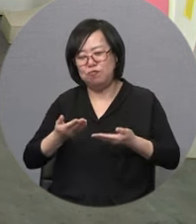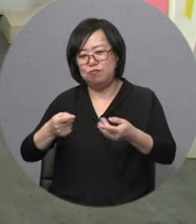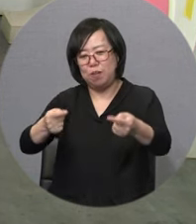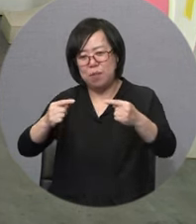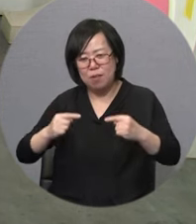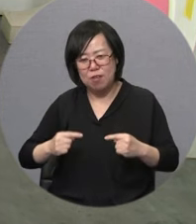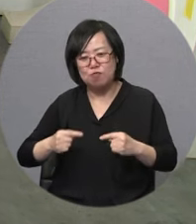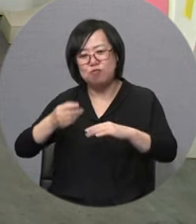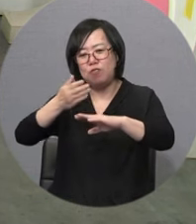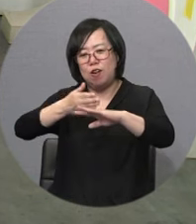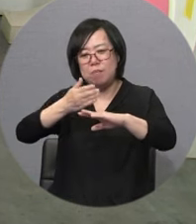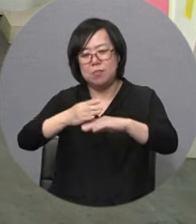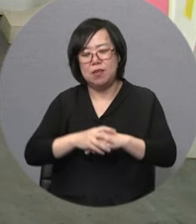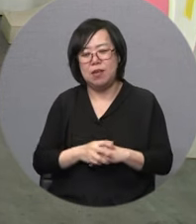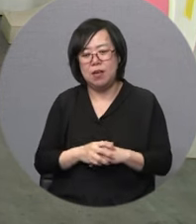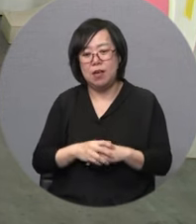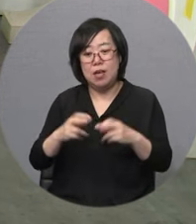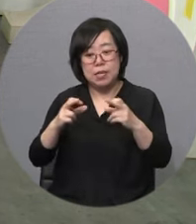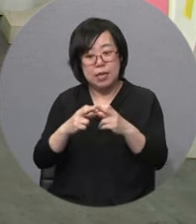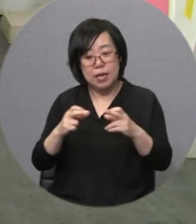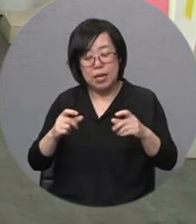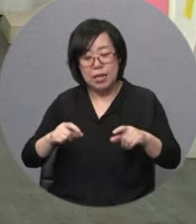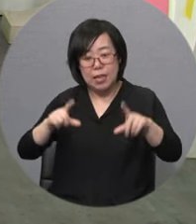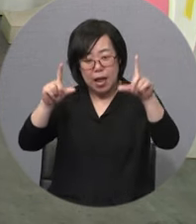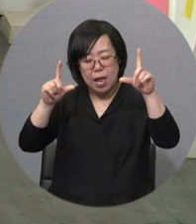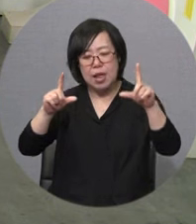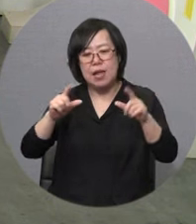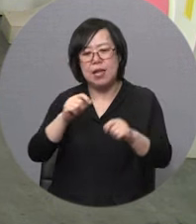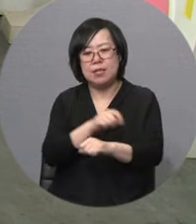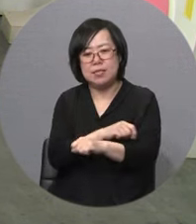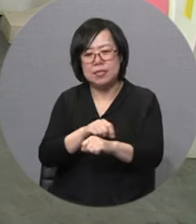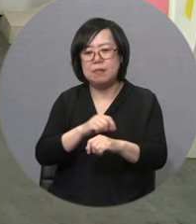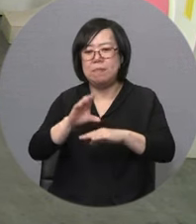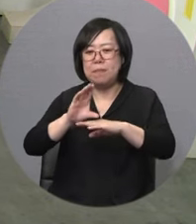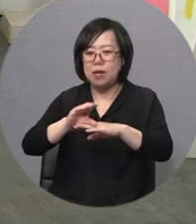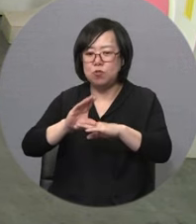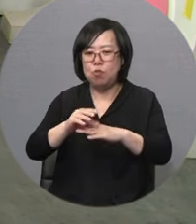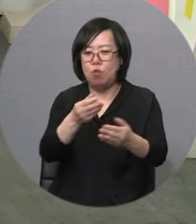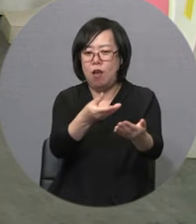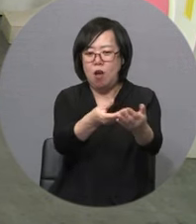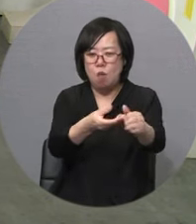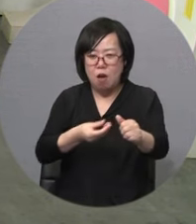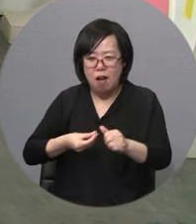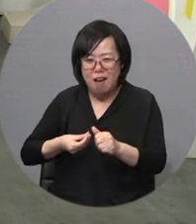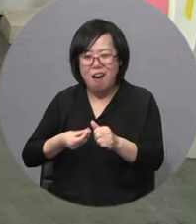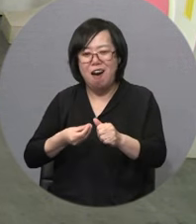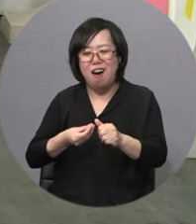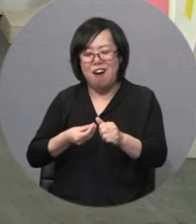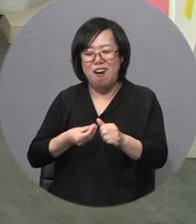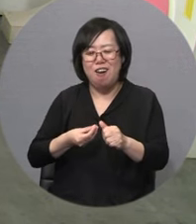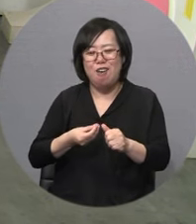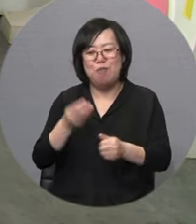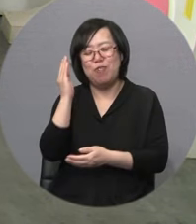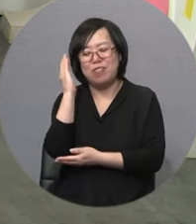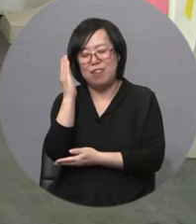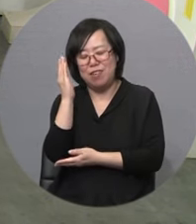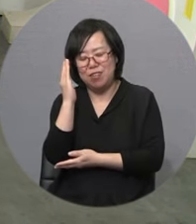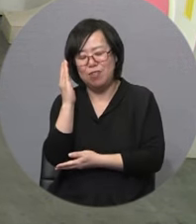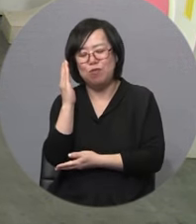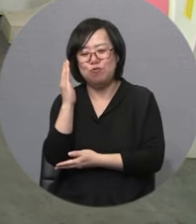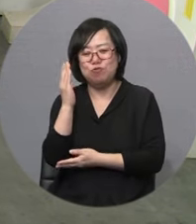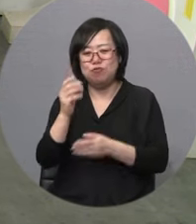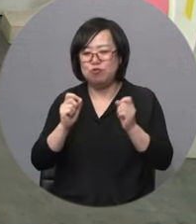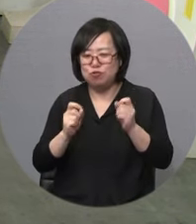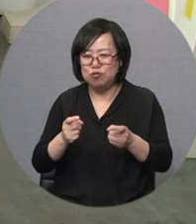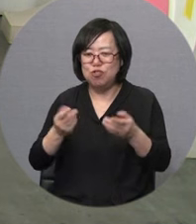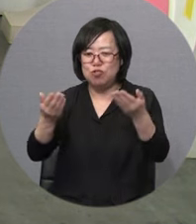특집은 의미가 있고 네네. 예, 참 보람이 있고 예, 너무 지금 너무 좋습니다. 아, 네. 하여튼 저 이렇게